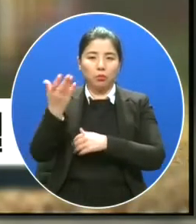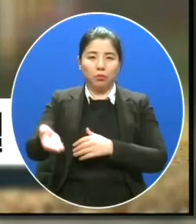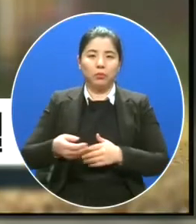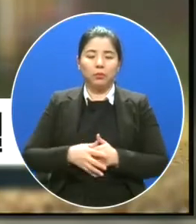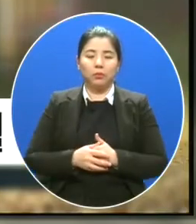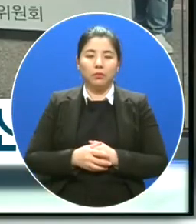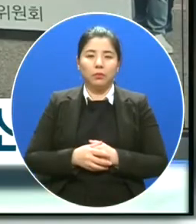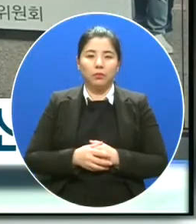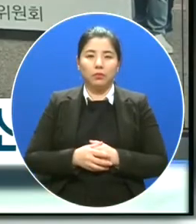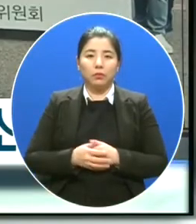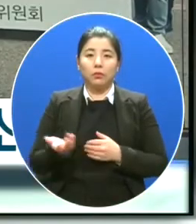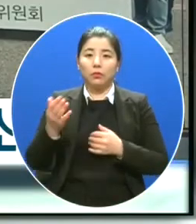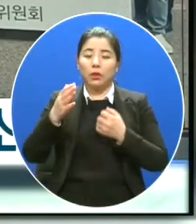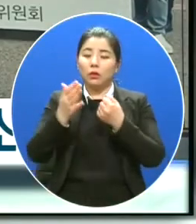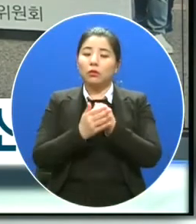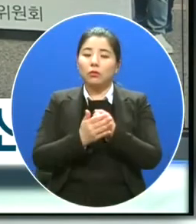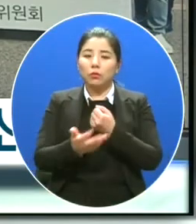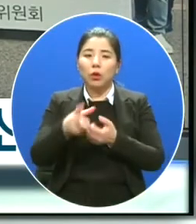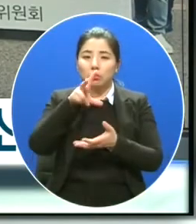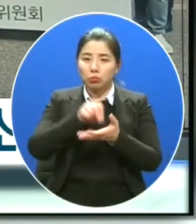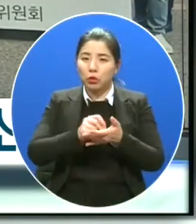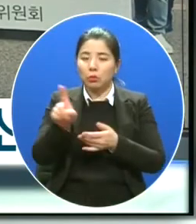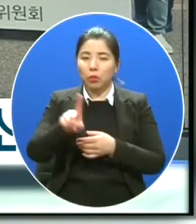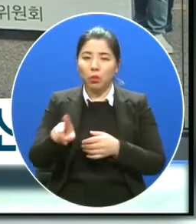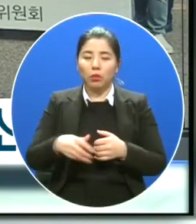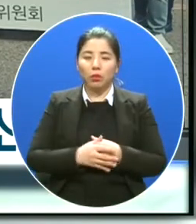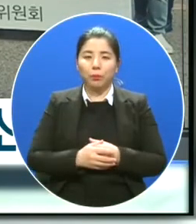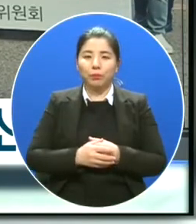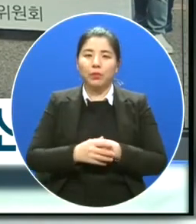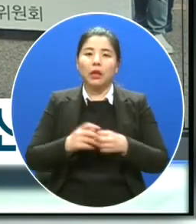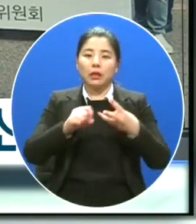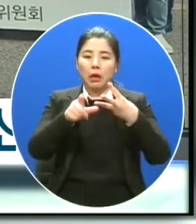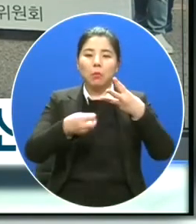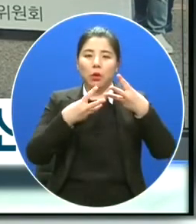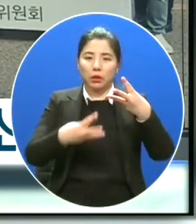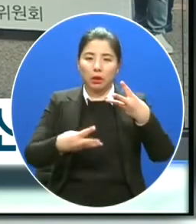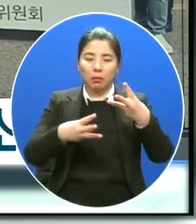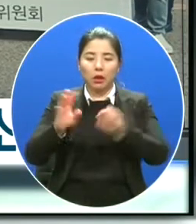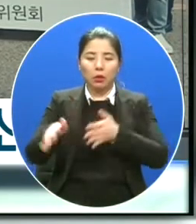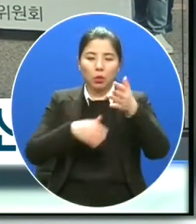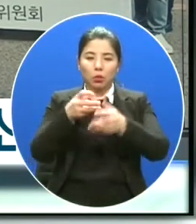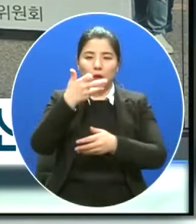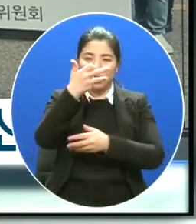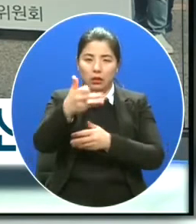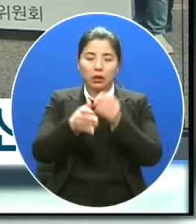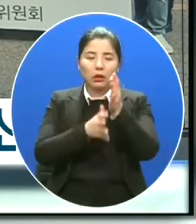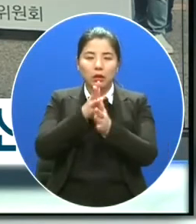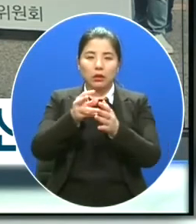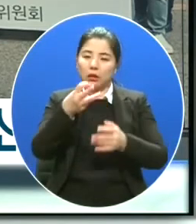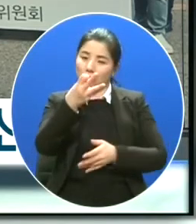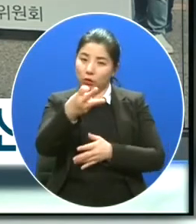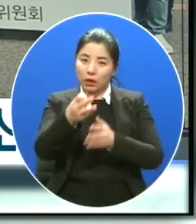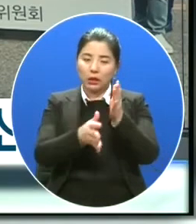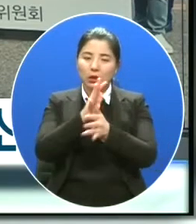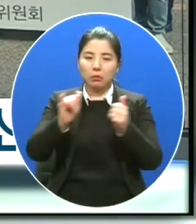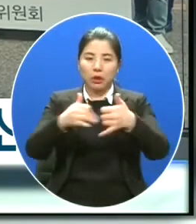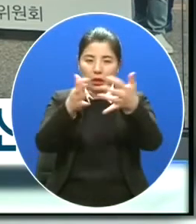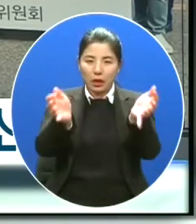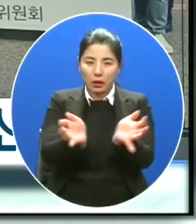것입니다. 그러나 문제는 여기서 끝나지 않습니다. 3월 3일에는 도내 13개